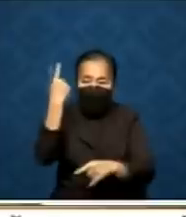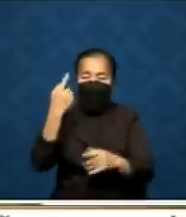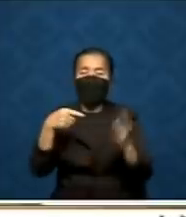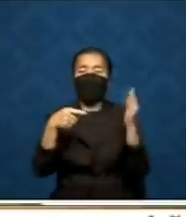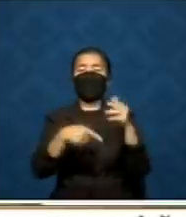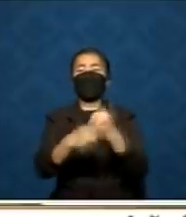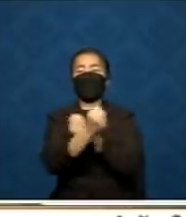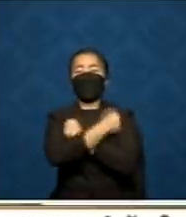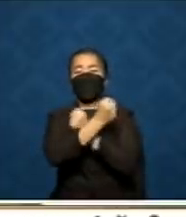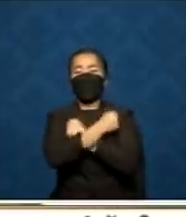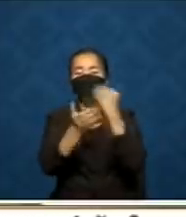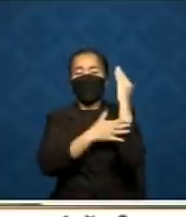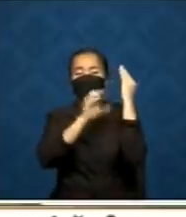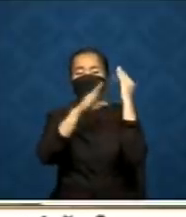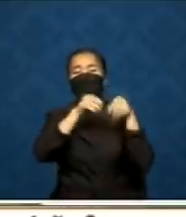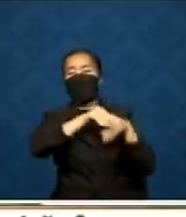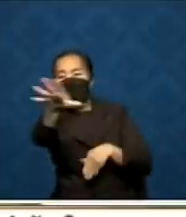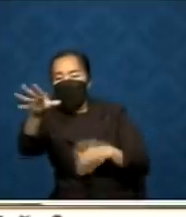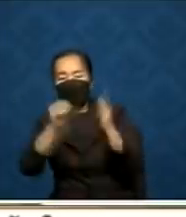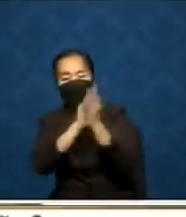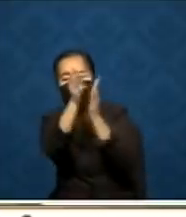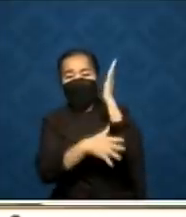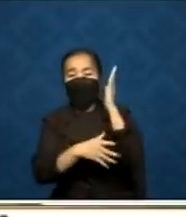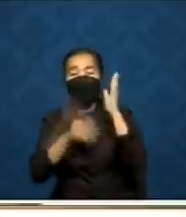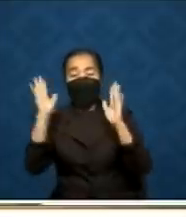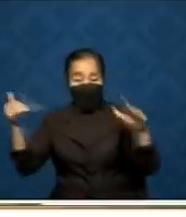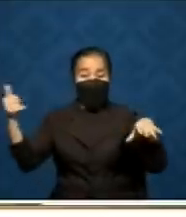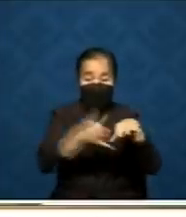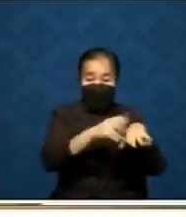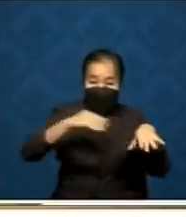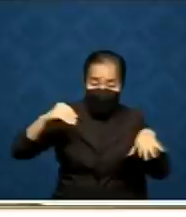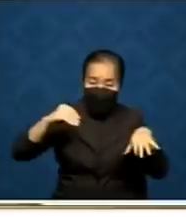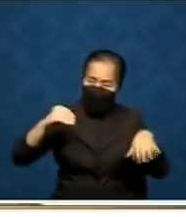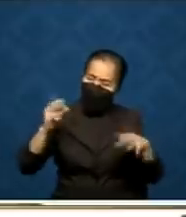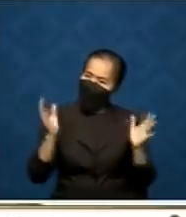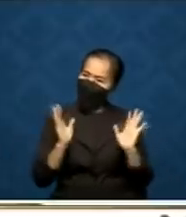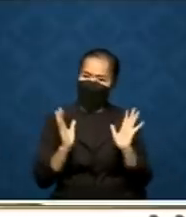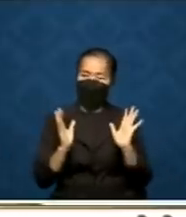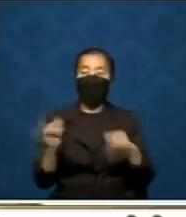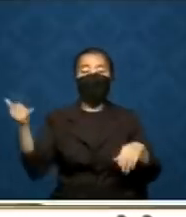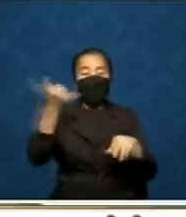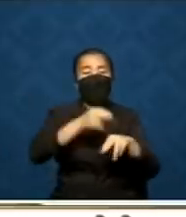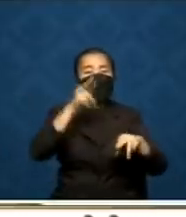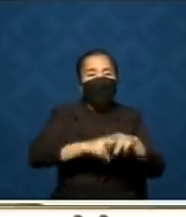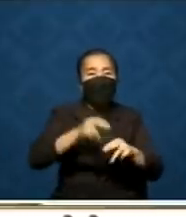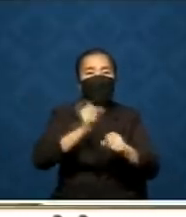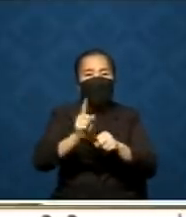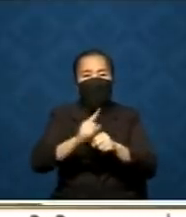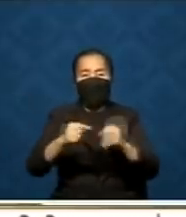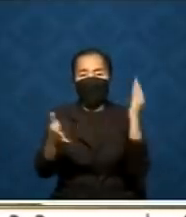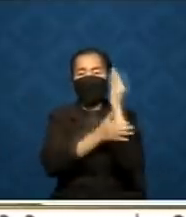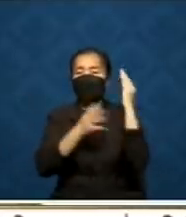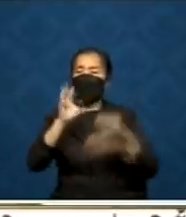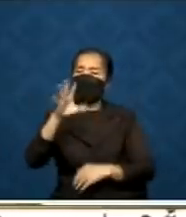จากทองหล่อถามว่าคนเหล่านั้นวิ่งมารับเชื้อเหรอถ้าคนเรานั้นมานั่งจัดการให้มันเกิดเชื้อที่ทองหล่อ